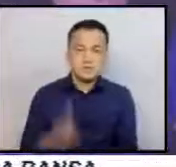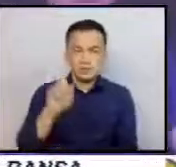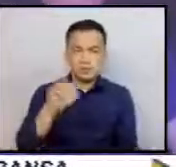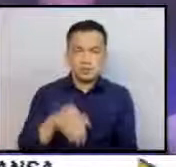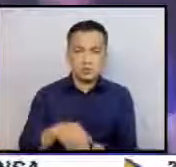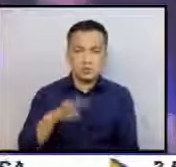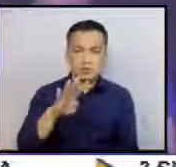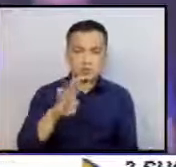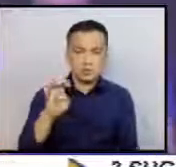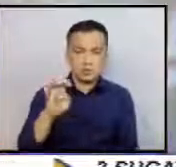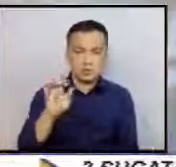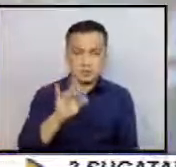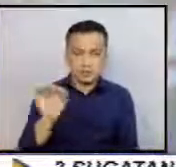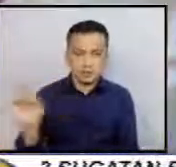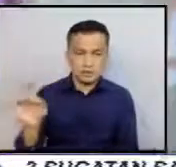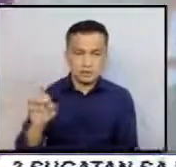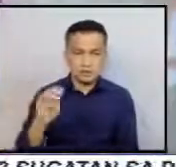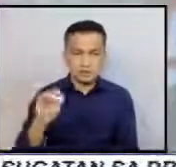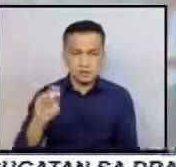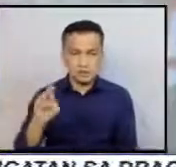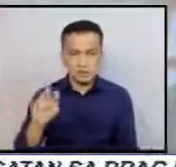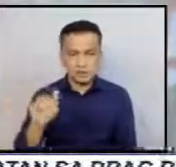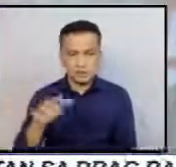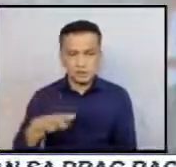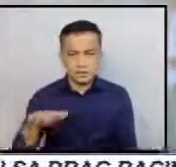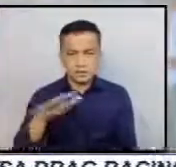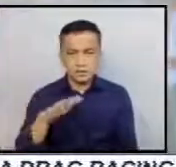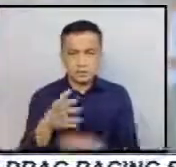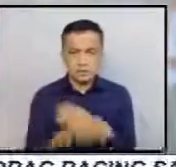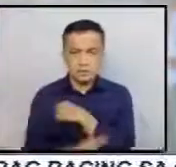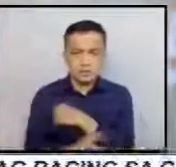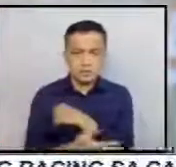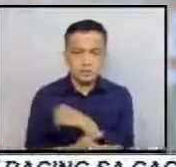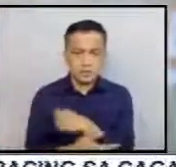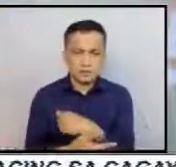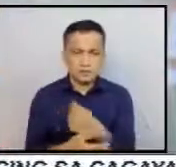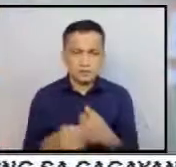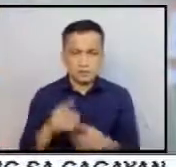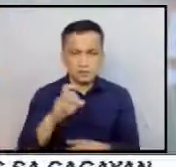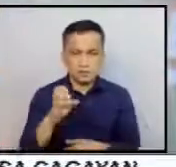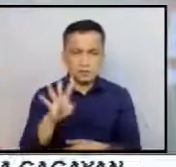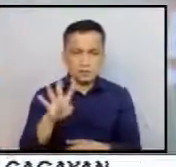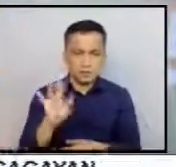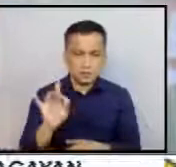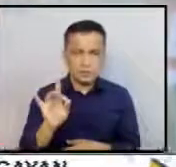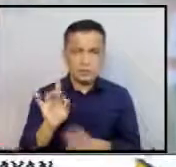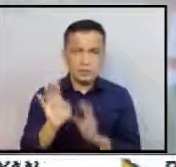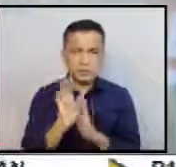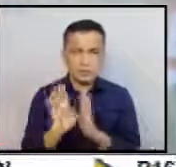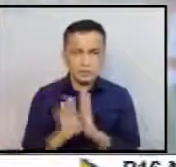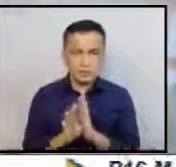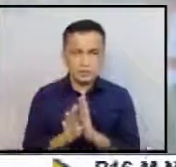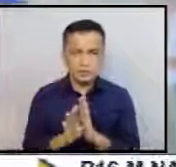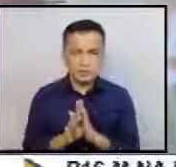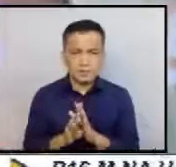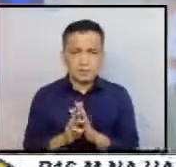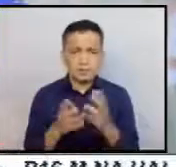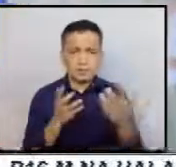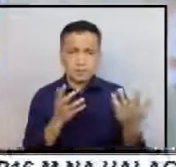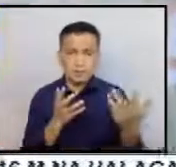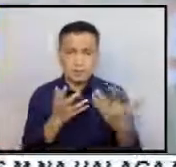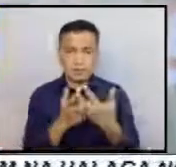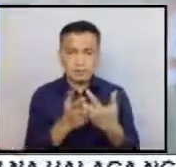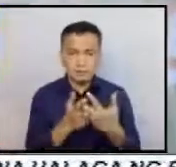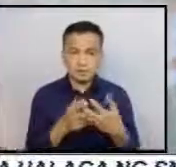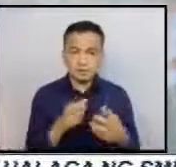1,488 municipalities in the entire country. Nasa mga 148 billion. So pasok na pasok to sa hindi